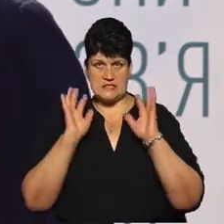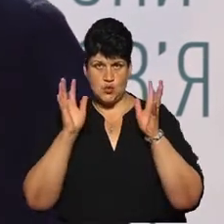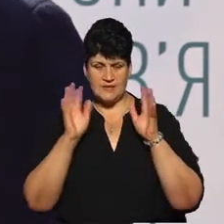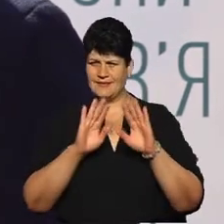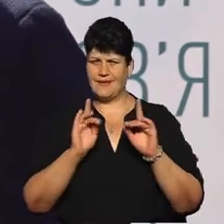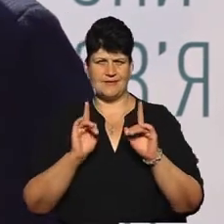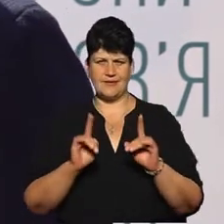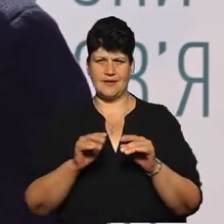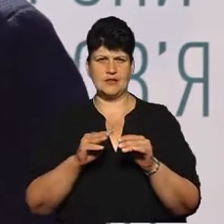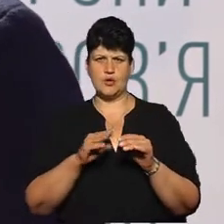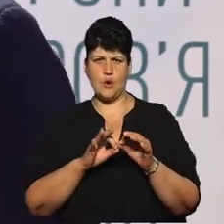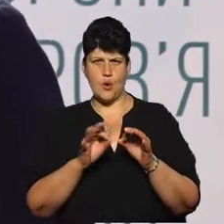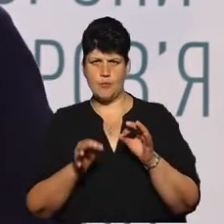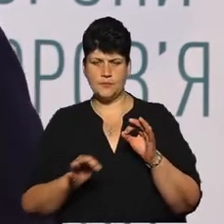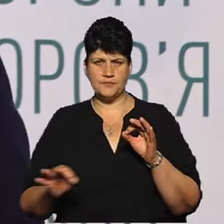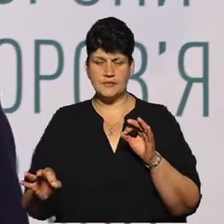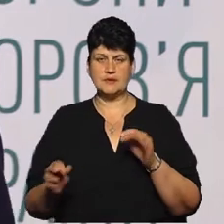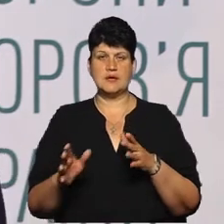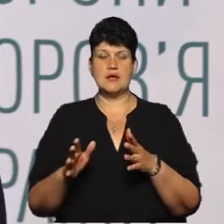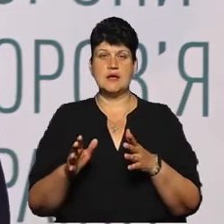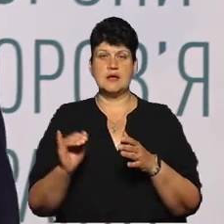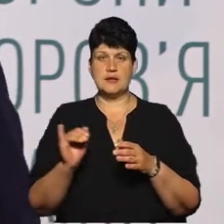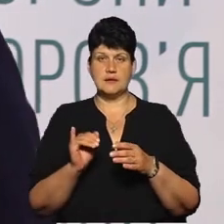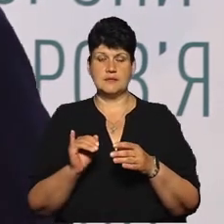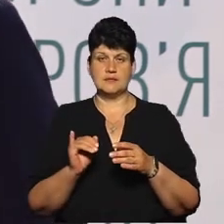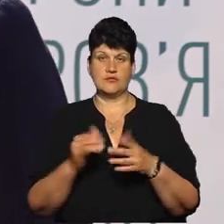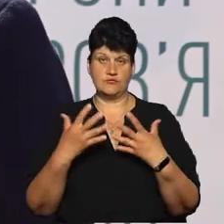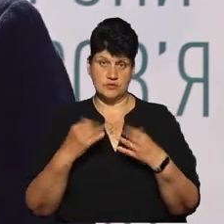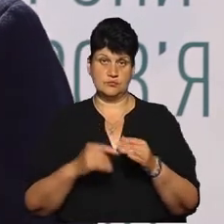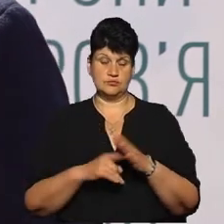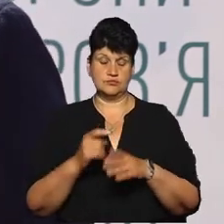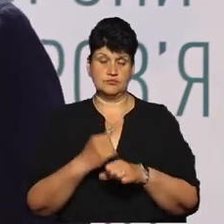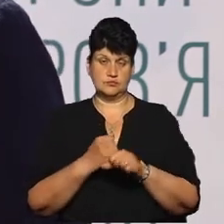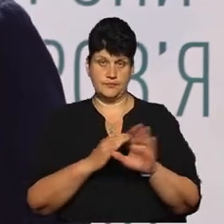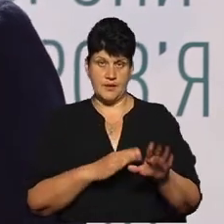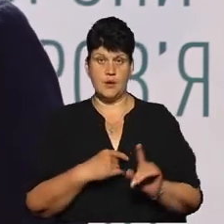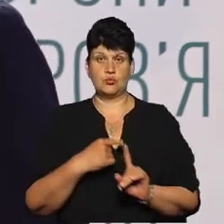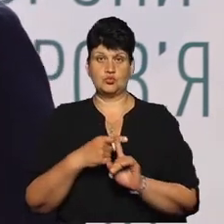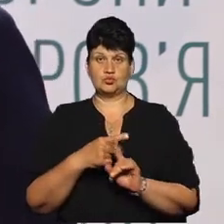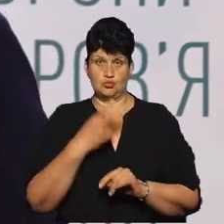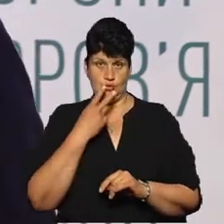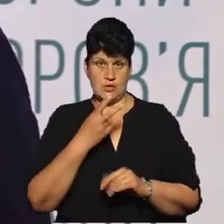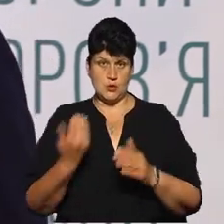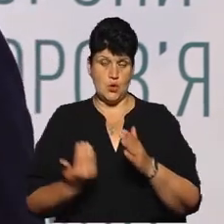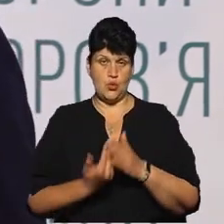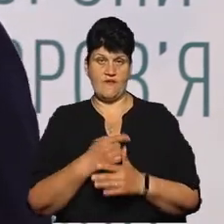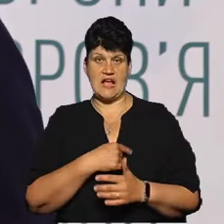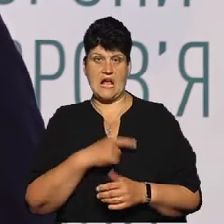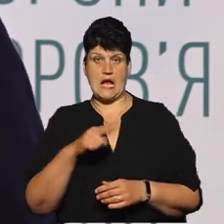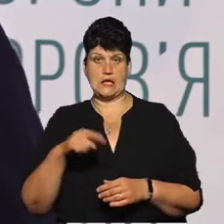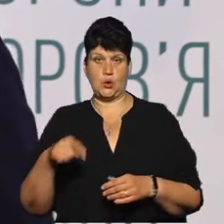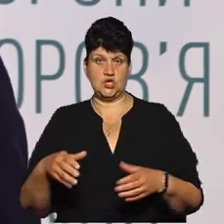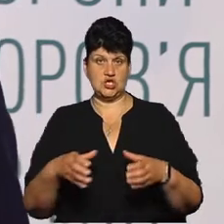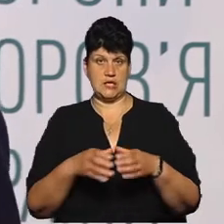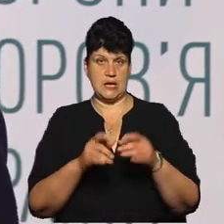й тромбоекстракція, апарат вже запущений. Плюс ми побачили новий кардіологічний блок, і там,